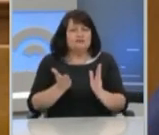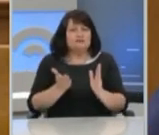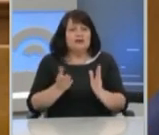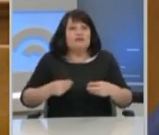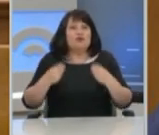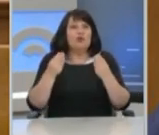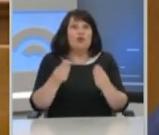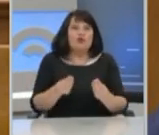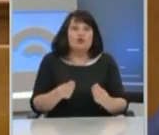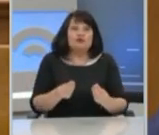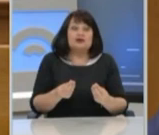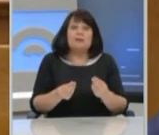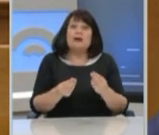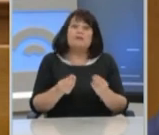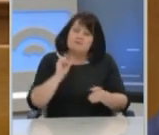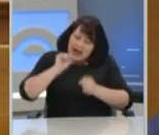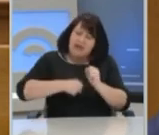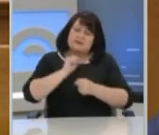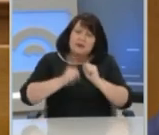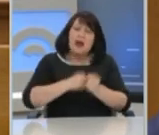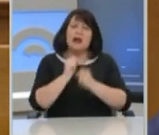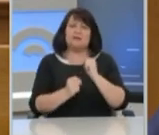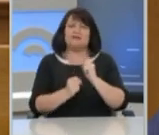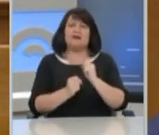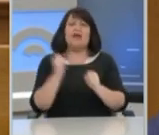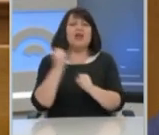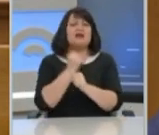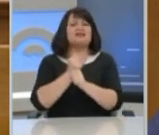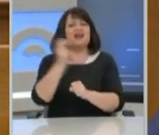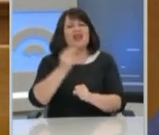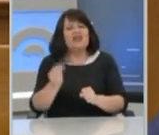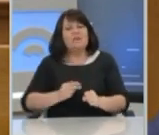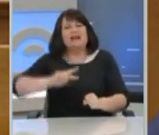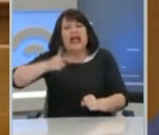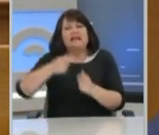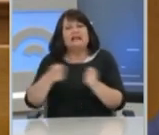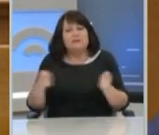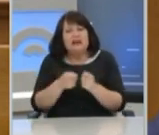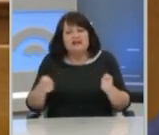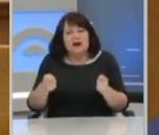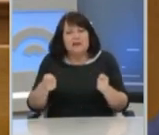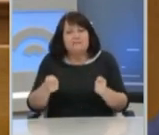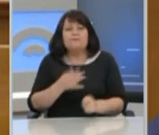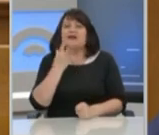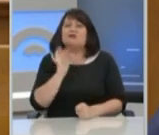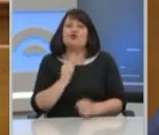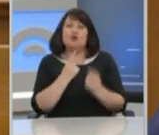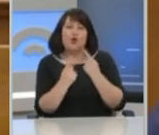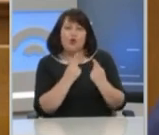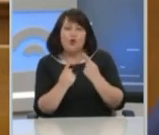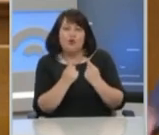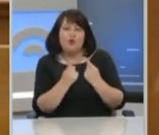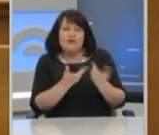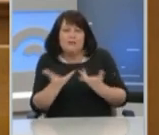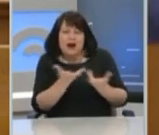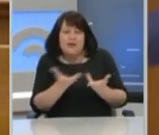δώσαμε μεγάλη μάχη για τα εργασιακά, για τα αντίμετρα. Γι' αυτό και διαπραγματευτήκαμε σκληρά ξανά και